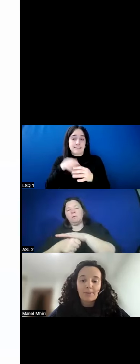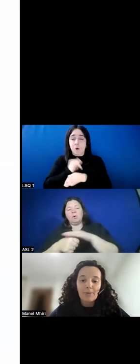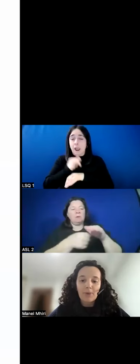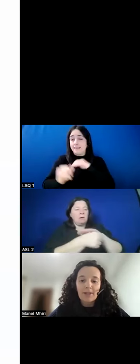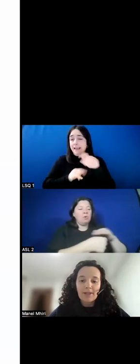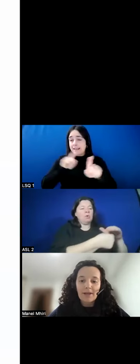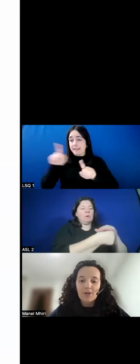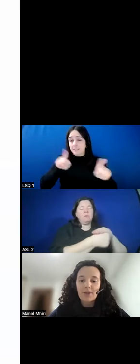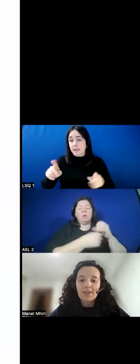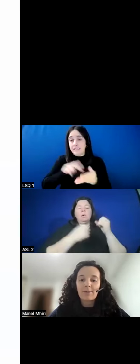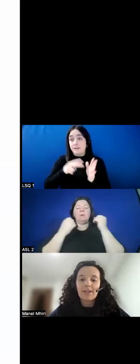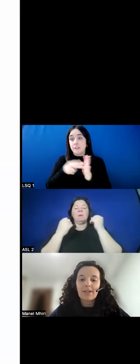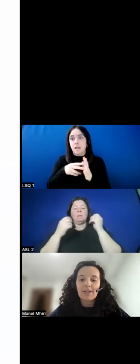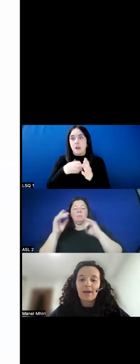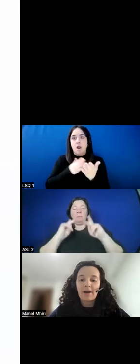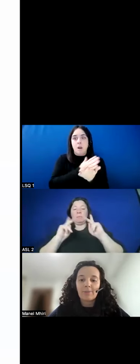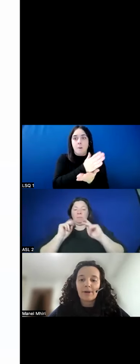domaines à couvrir,